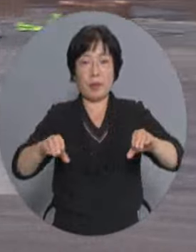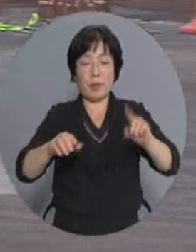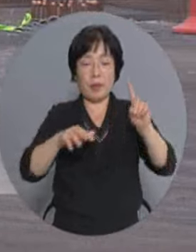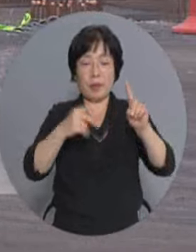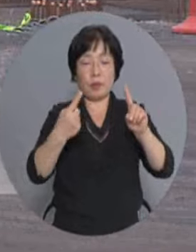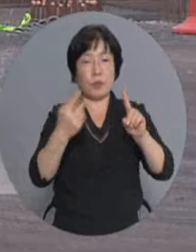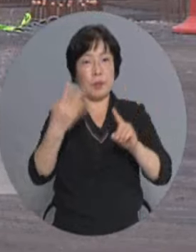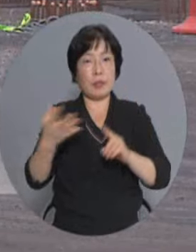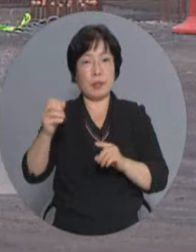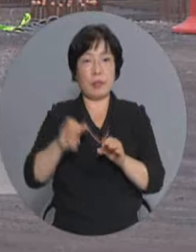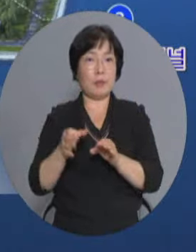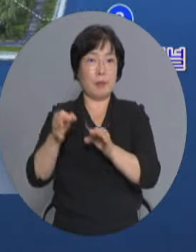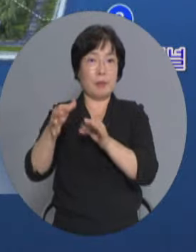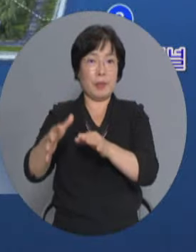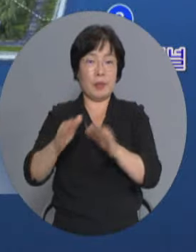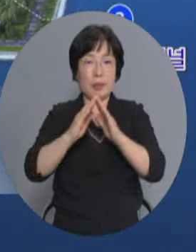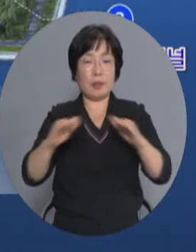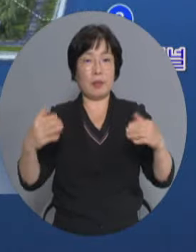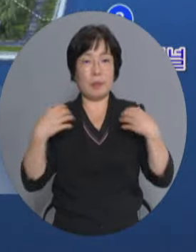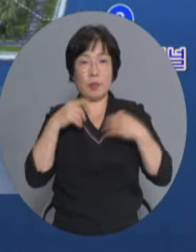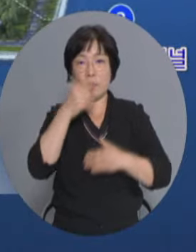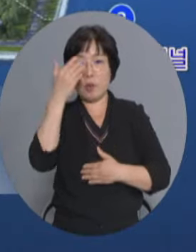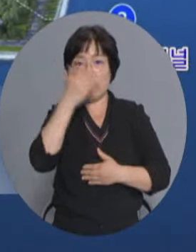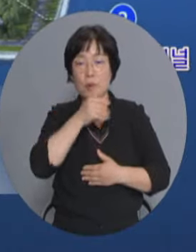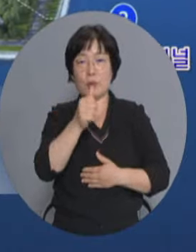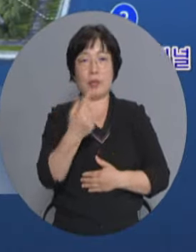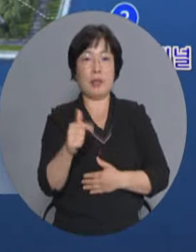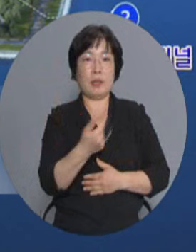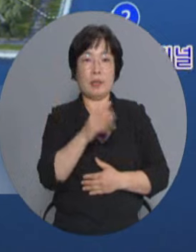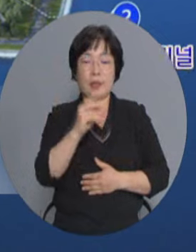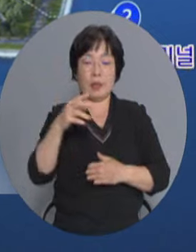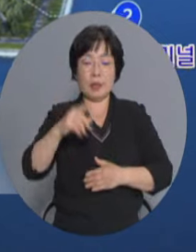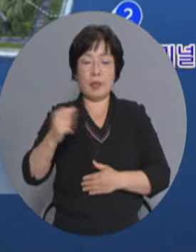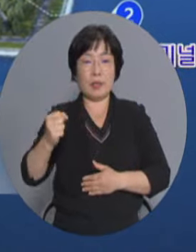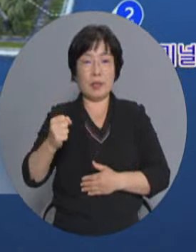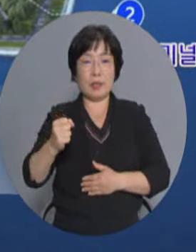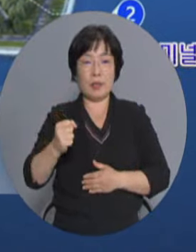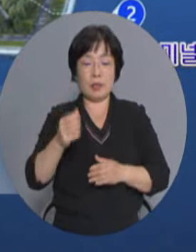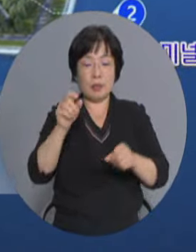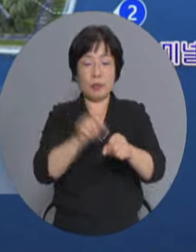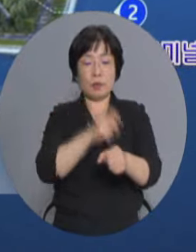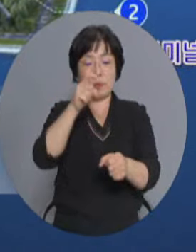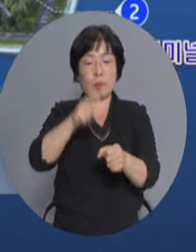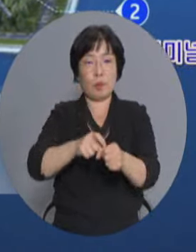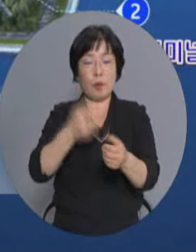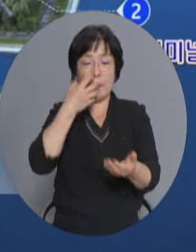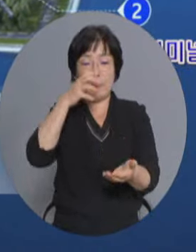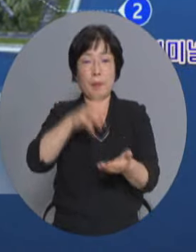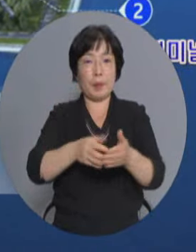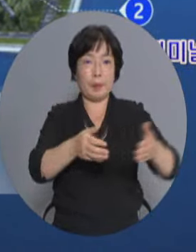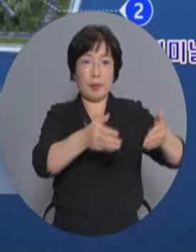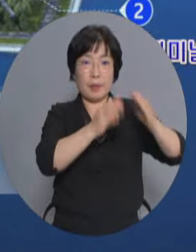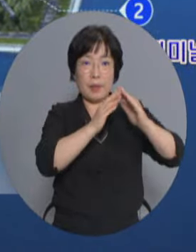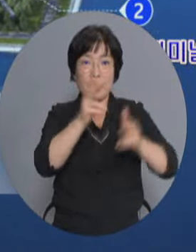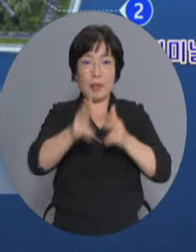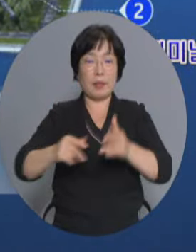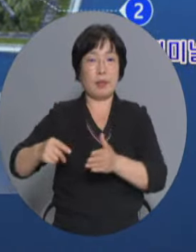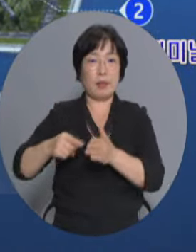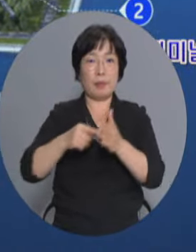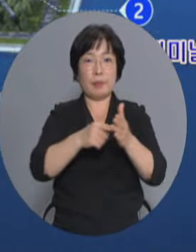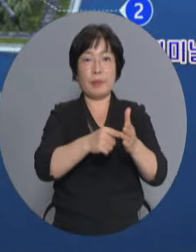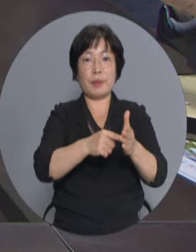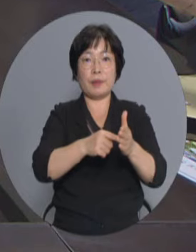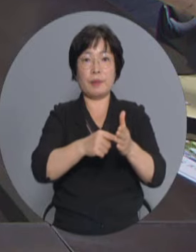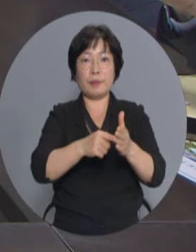4천억 원이 투자되는 전라남도와 여수시 한양과 GS 에너지가 특수 목적 법인을 설립해 사업을